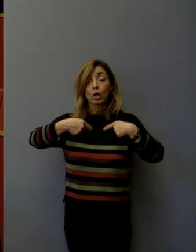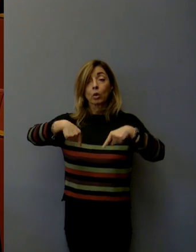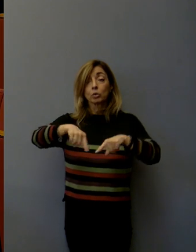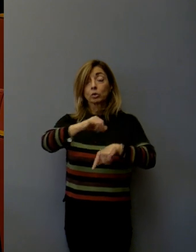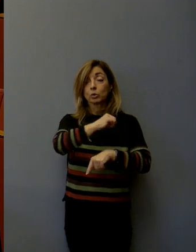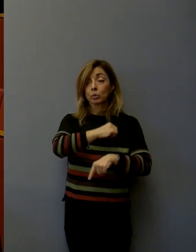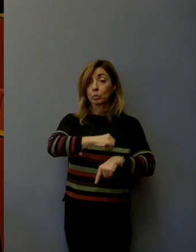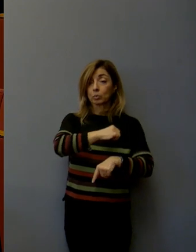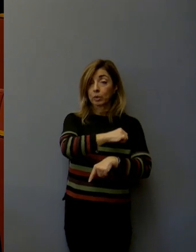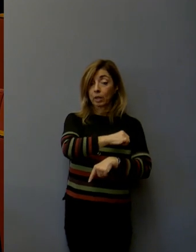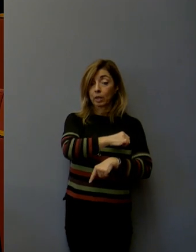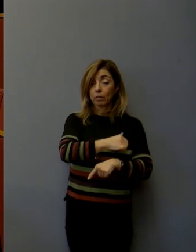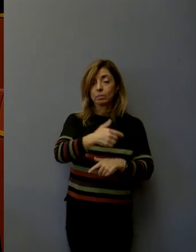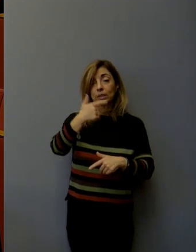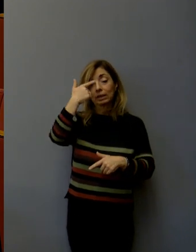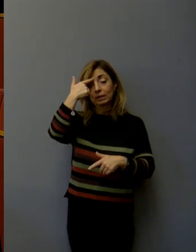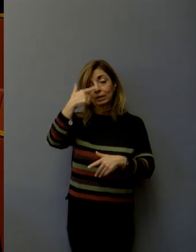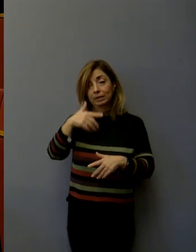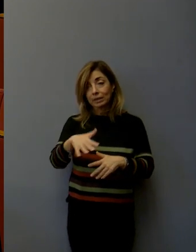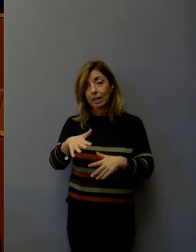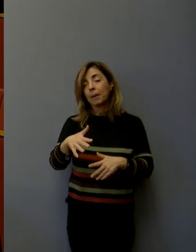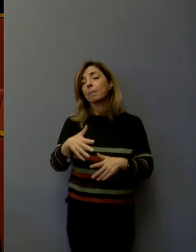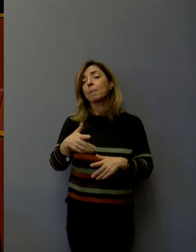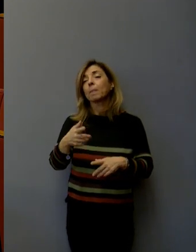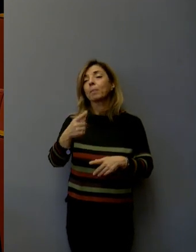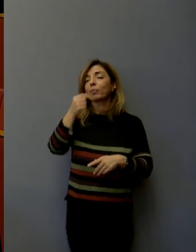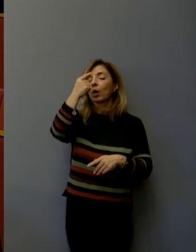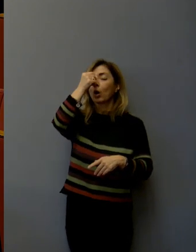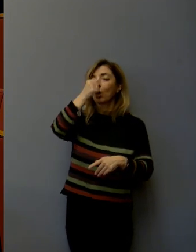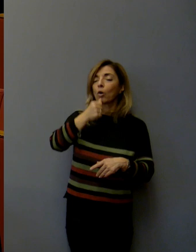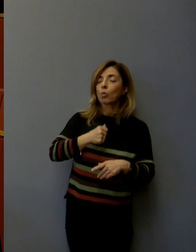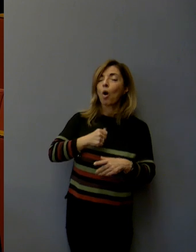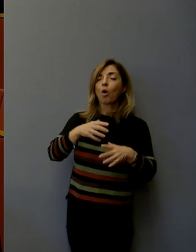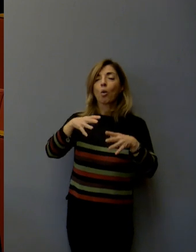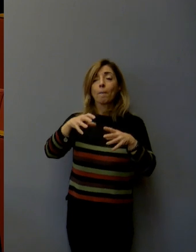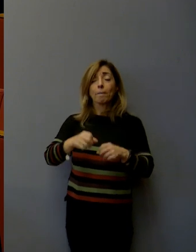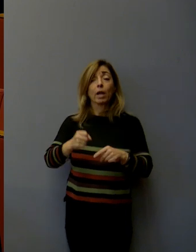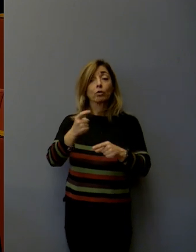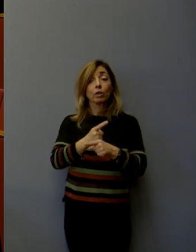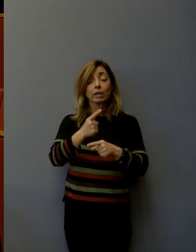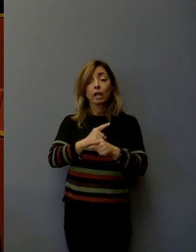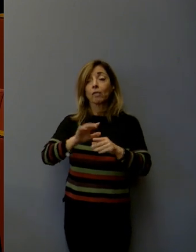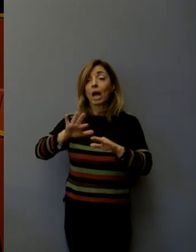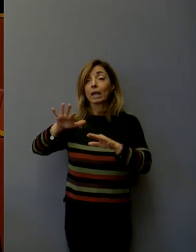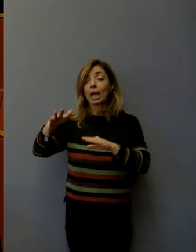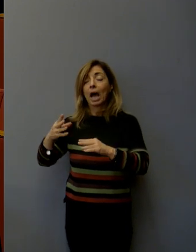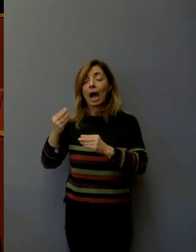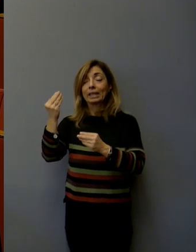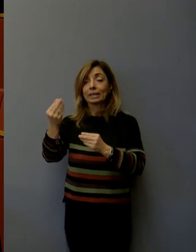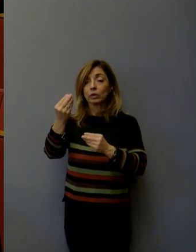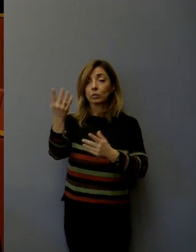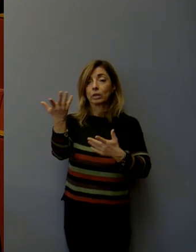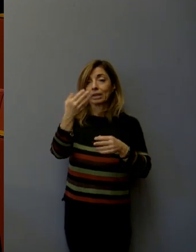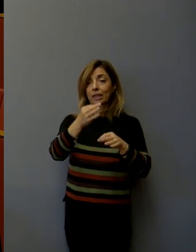stesso ruolo e lo stesso impegno lo devono avere anche quelle istituzioni come I municipi e quindi